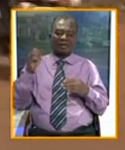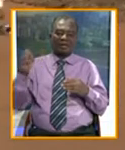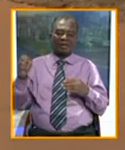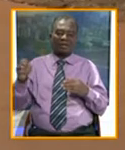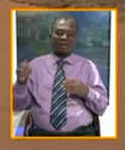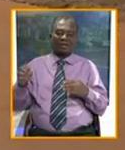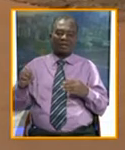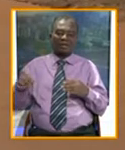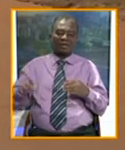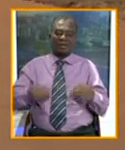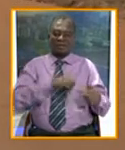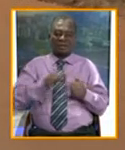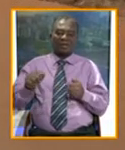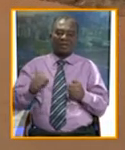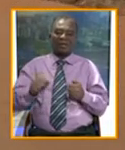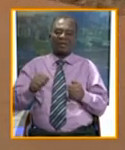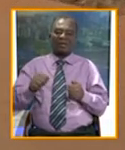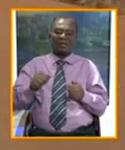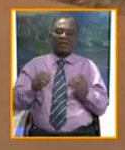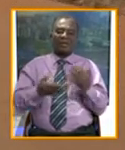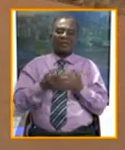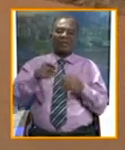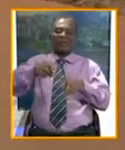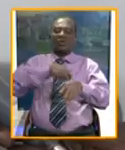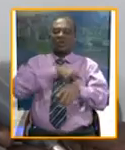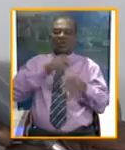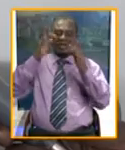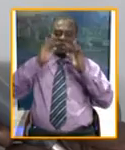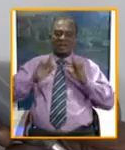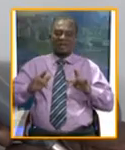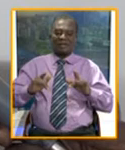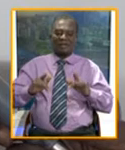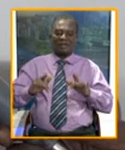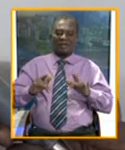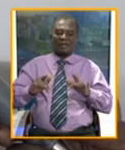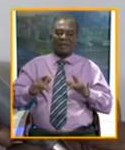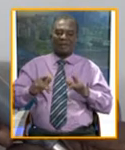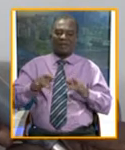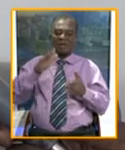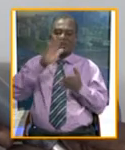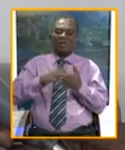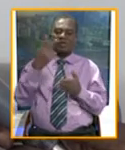éprouvées par cette longue crise militaro-politique qu'on avait connue, en moins de